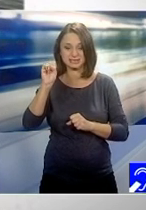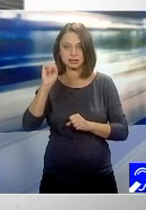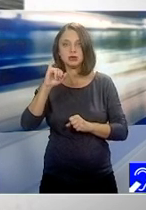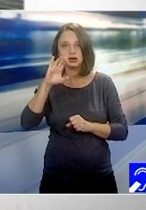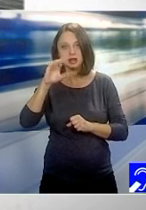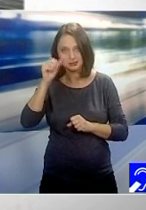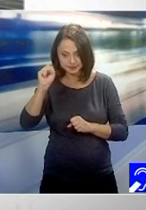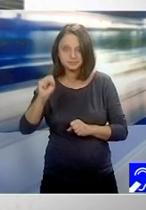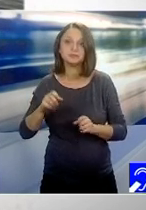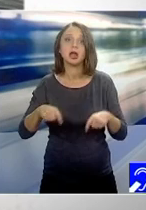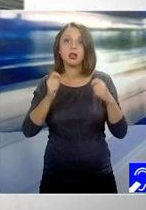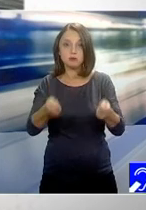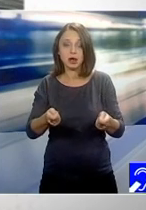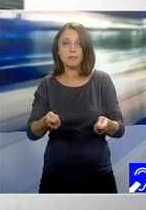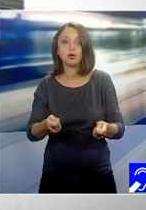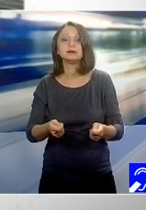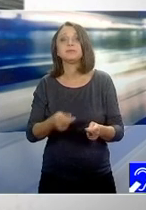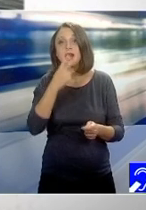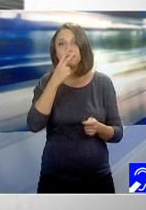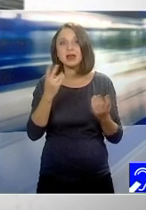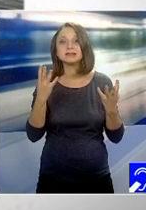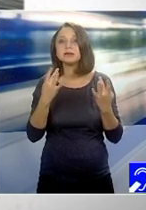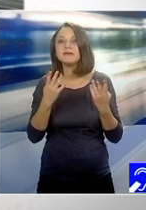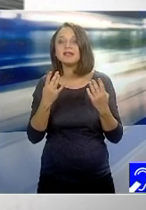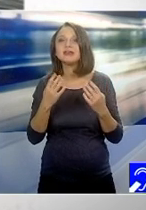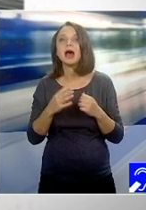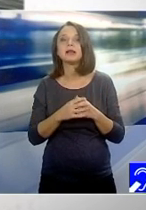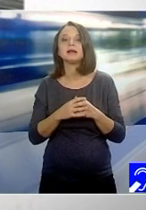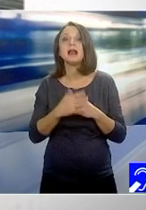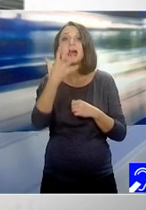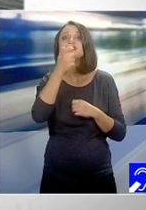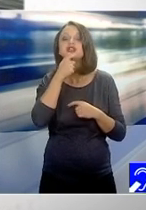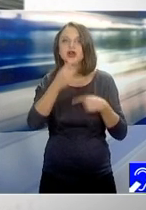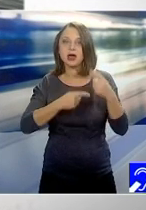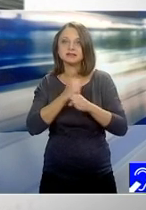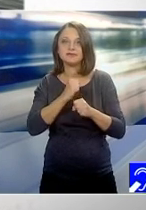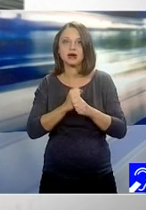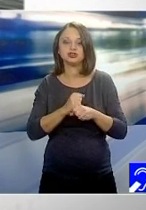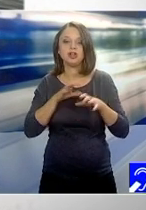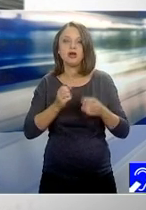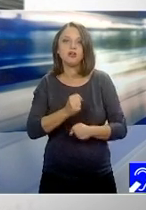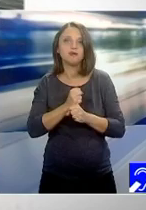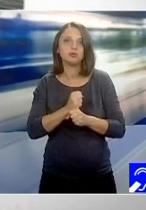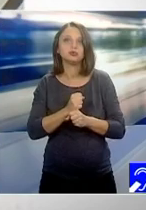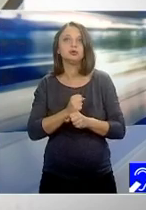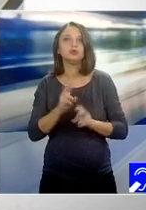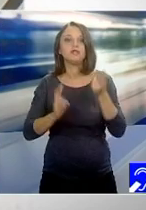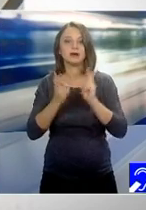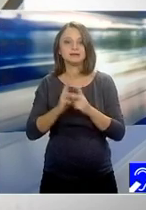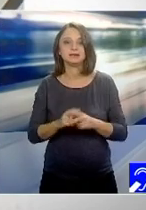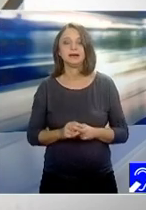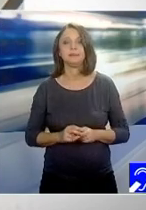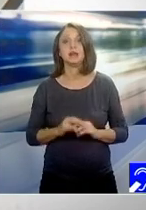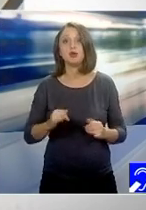Silvice, există un inventar al Fondului Forestier Național care se face ciclic la 5 ani. Au făcut inventar cel alternat în 2012, sunt la a